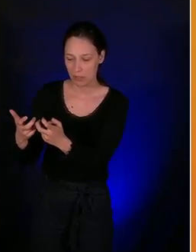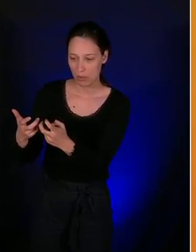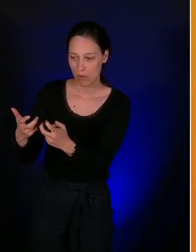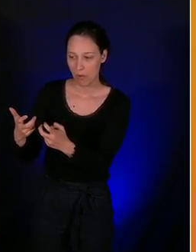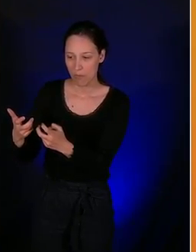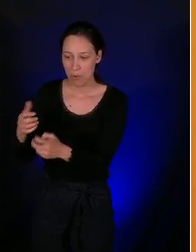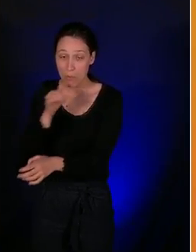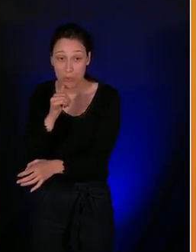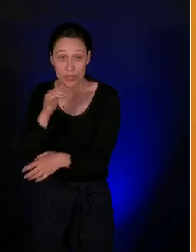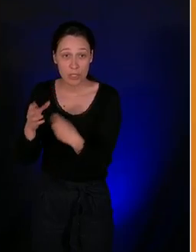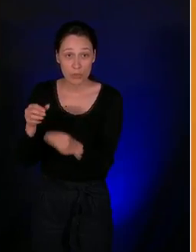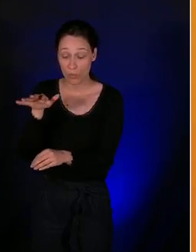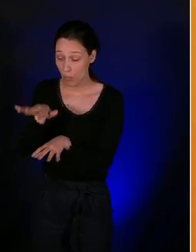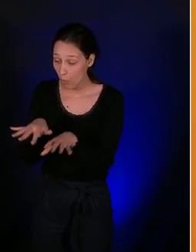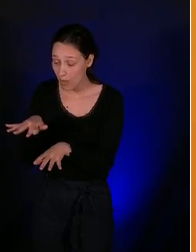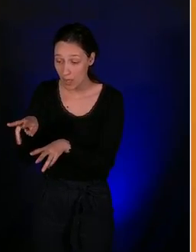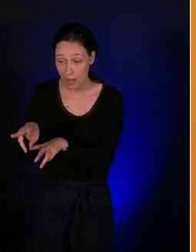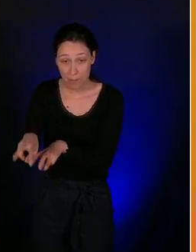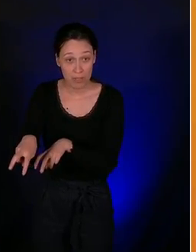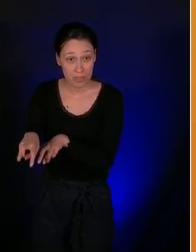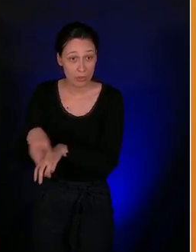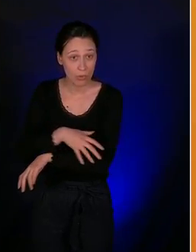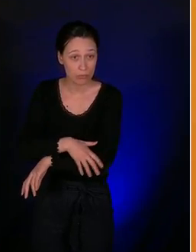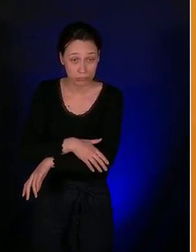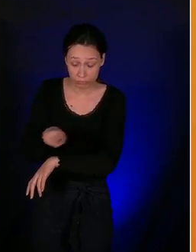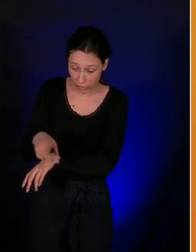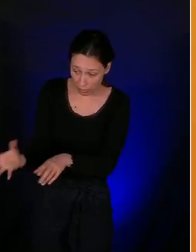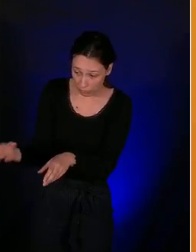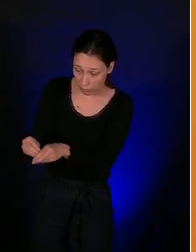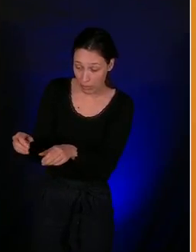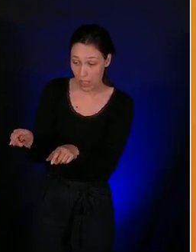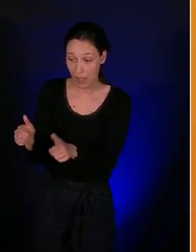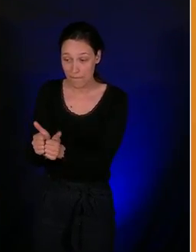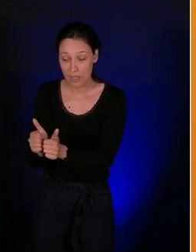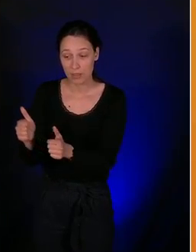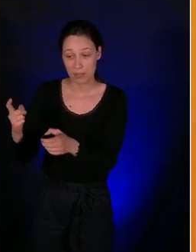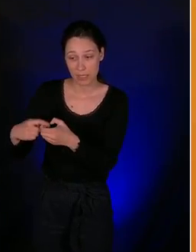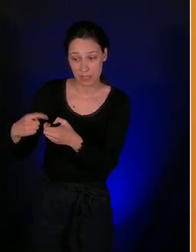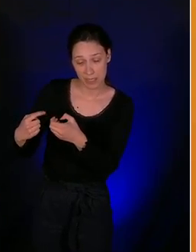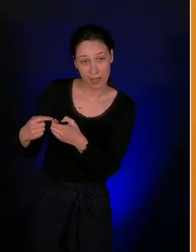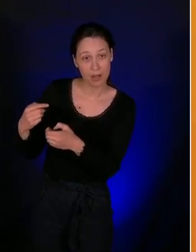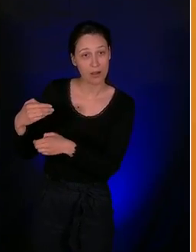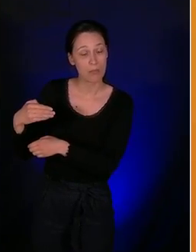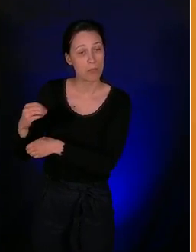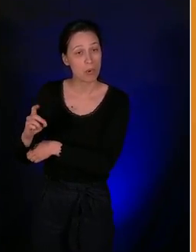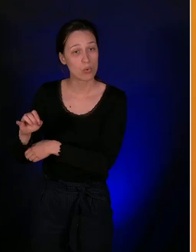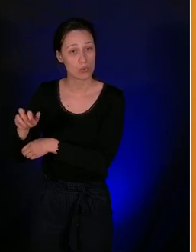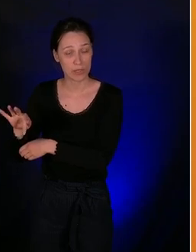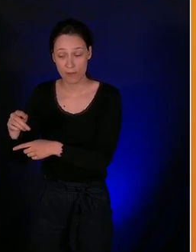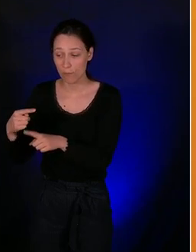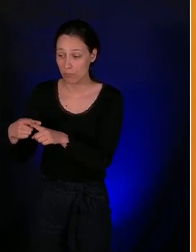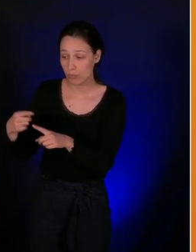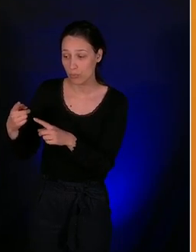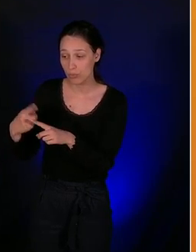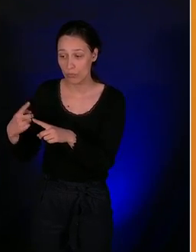moyens paysans et leurs syndicats, la Confédération paysanne et le MODEF, pour une agriculture basée sur un